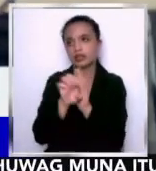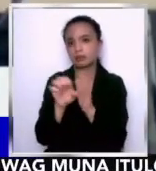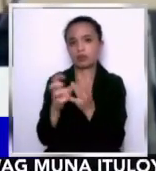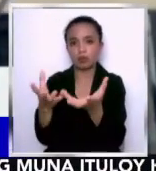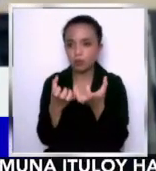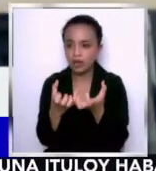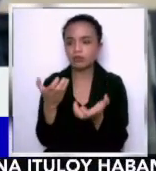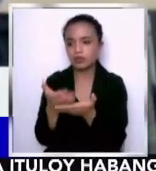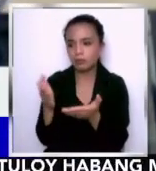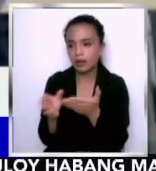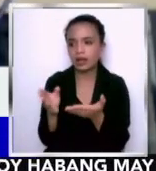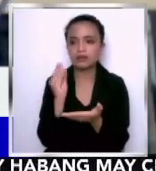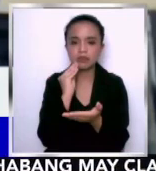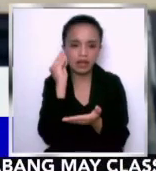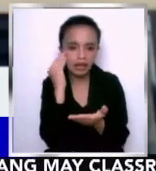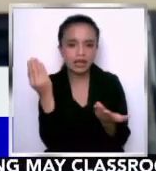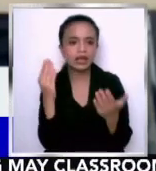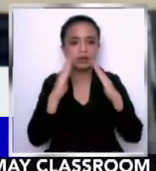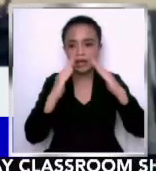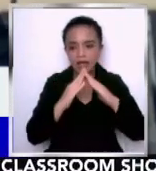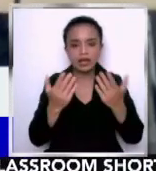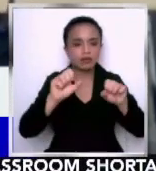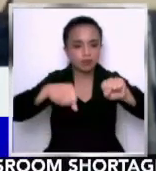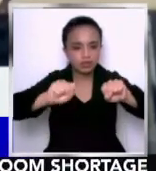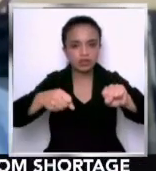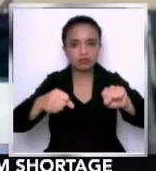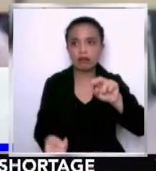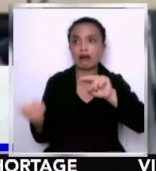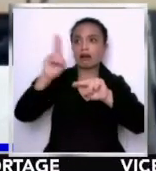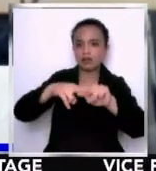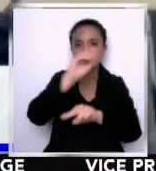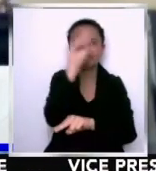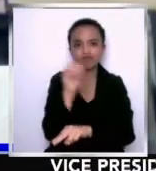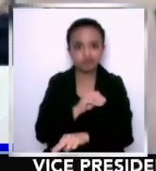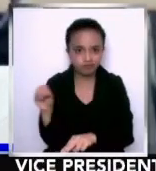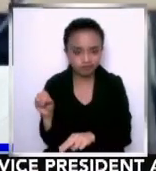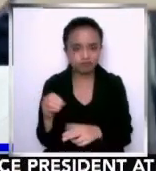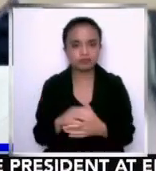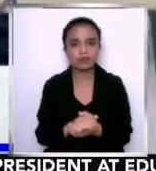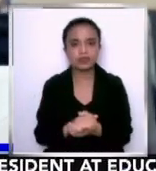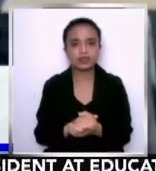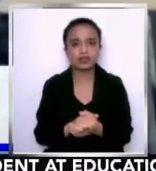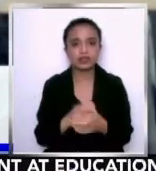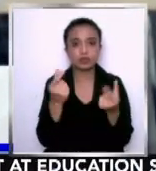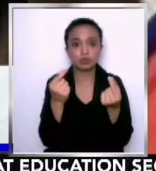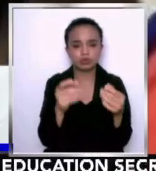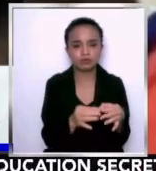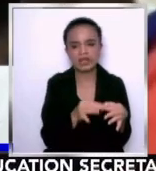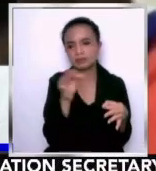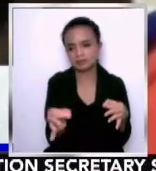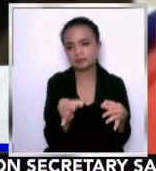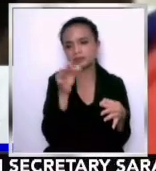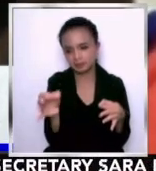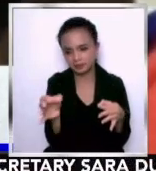motorsiklo o kotse, tataas yung interest rate. So mapopostpone yung paggastos,